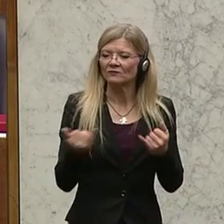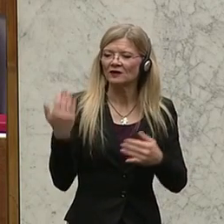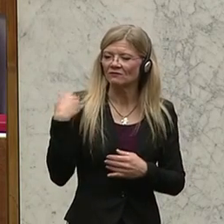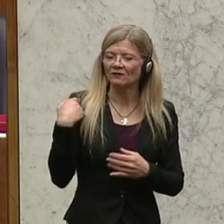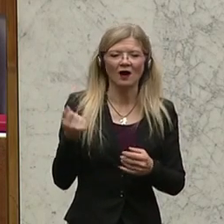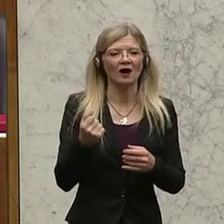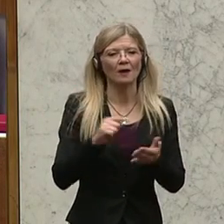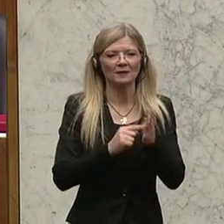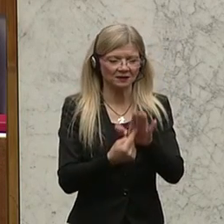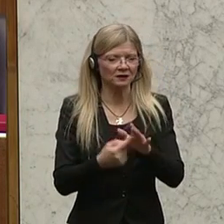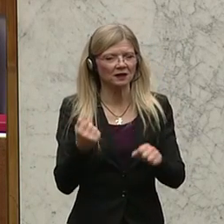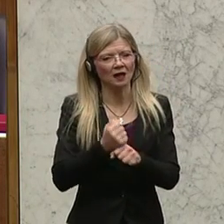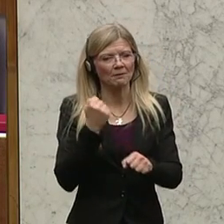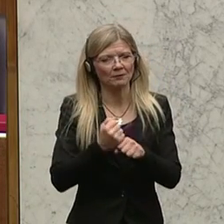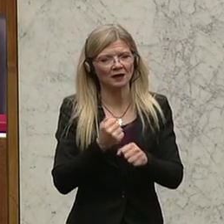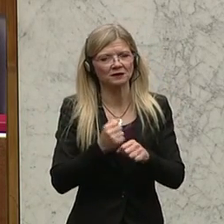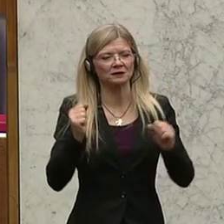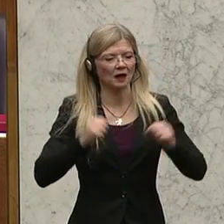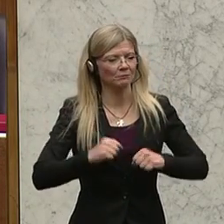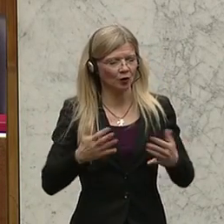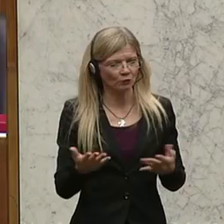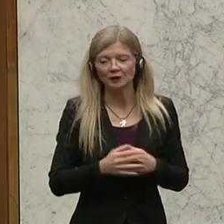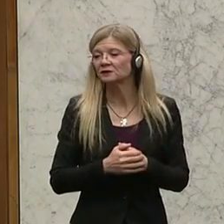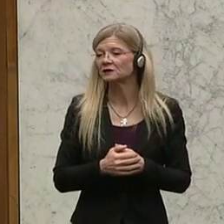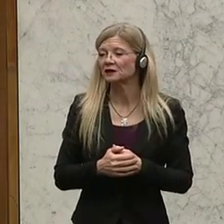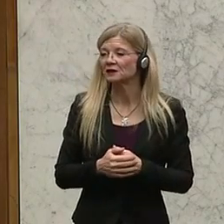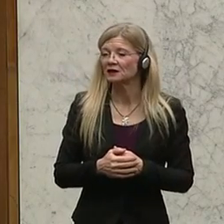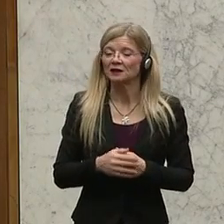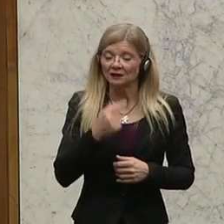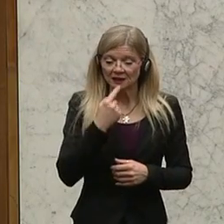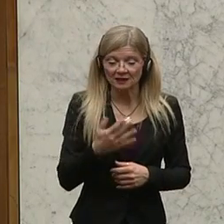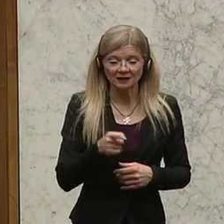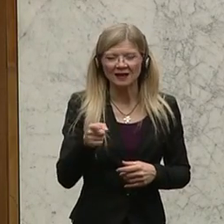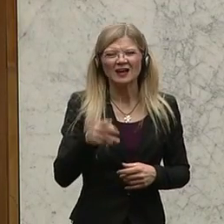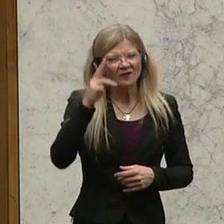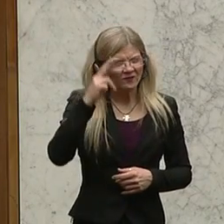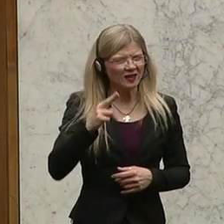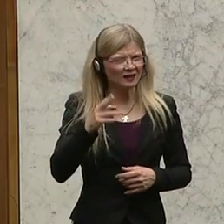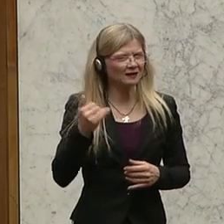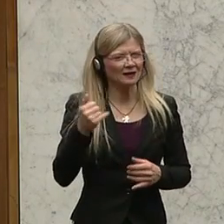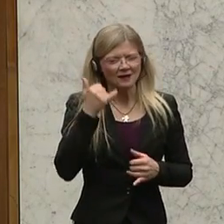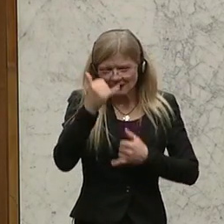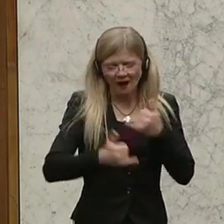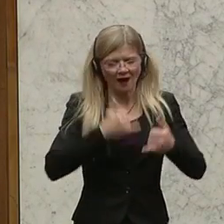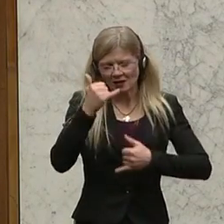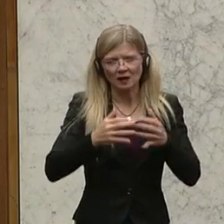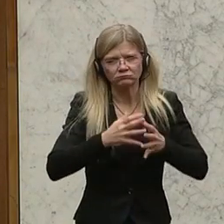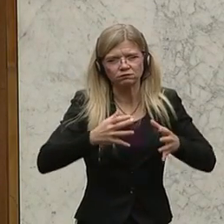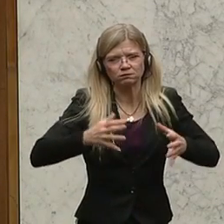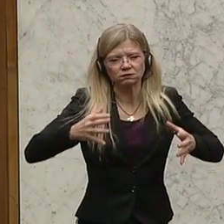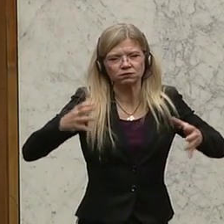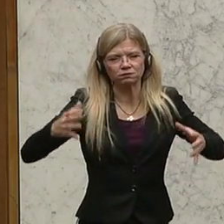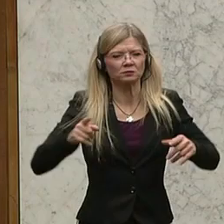dass gerade das urbane Wachstum, Wien wächst jährlich um fast die Größe von St. Pölten,